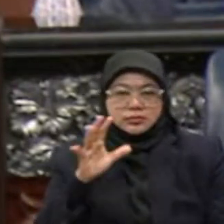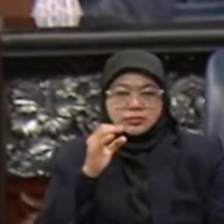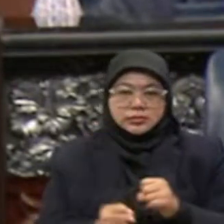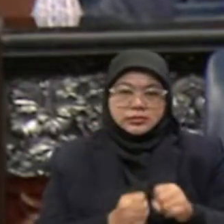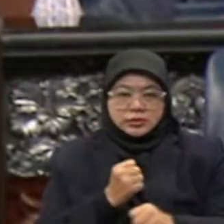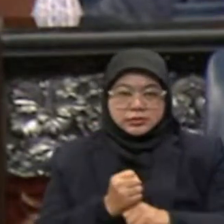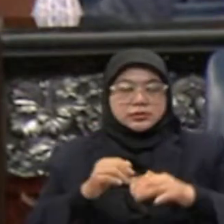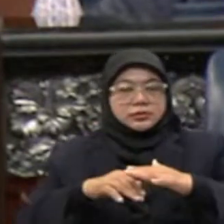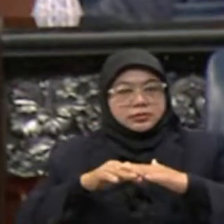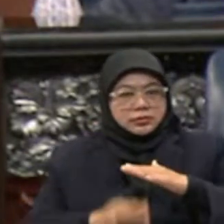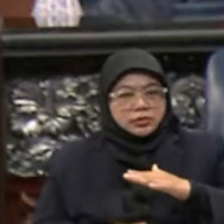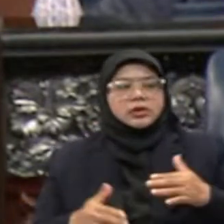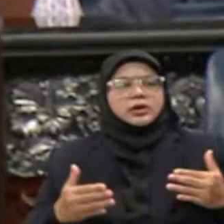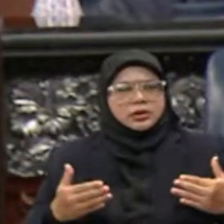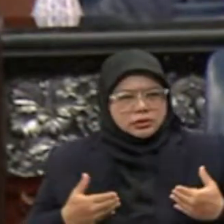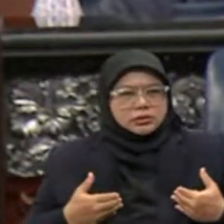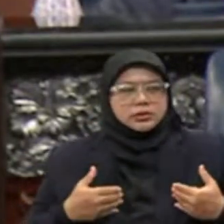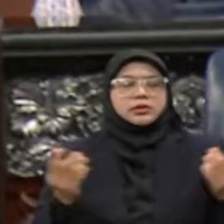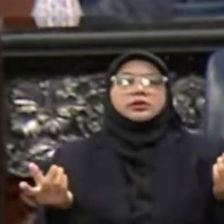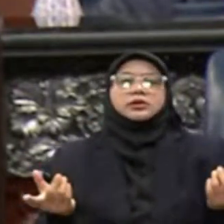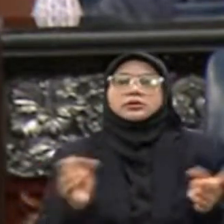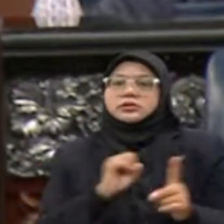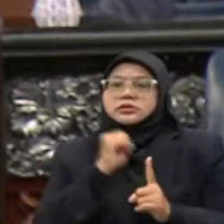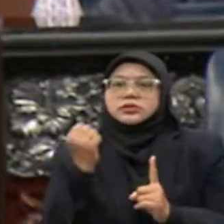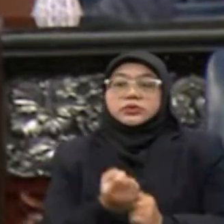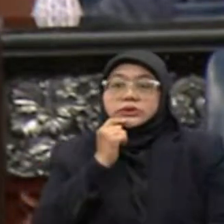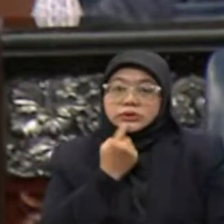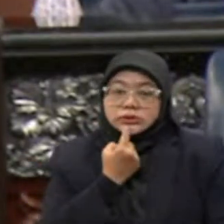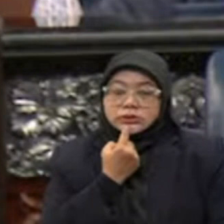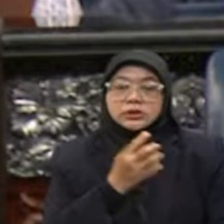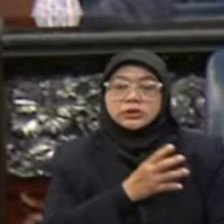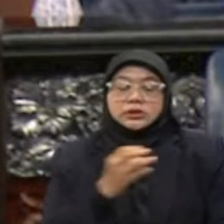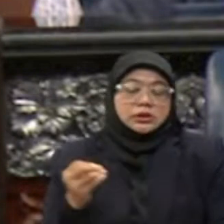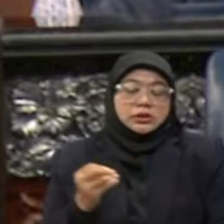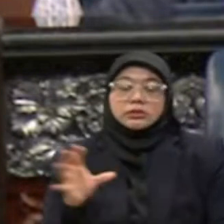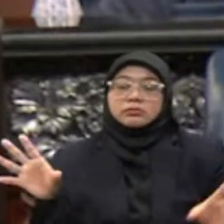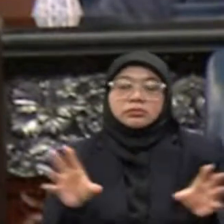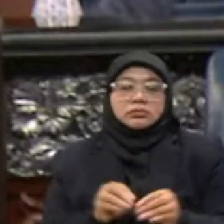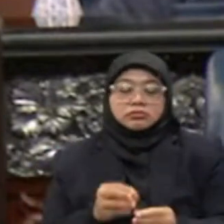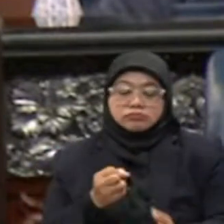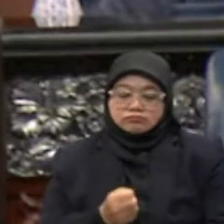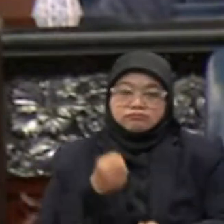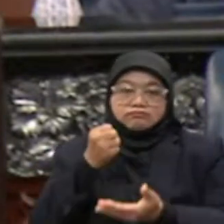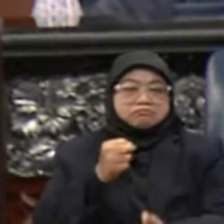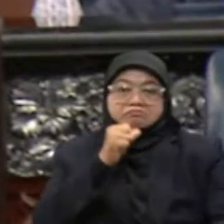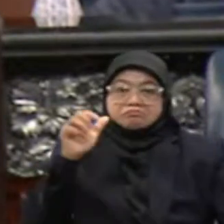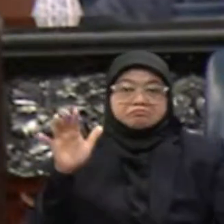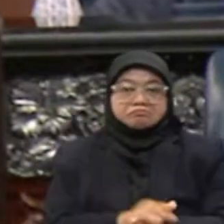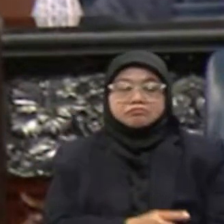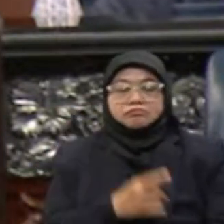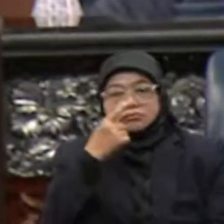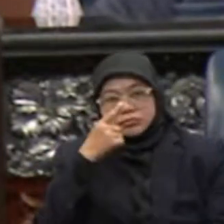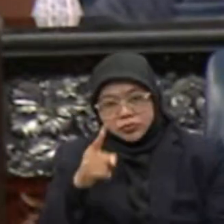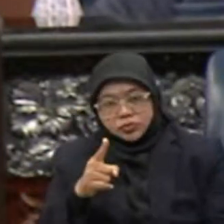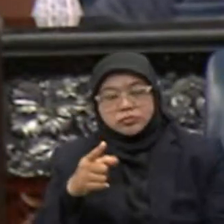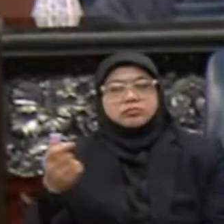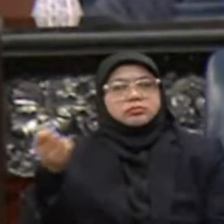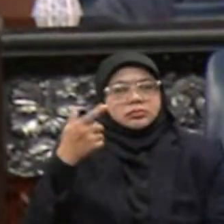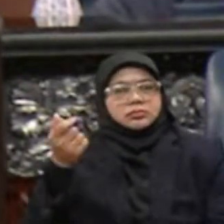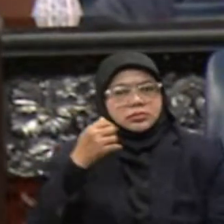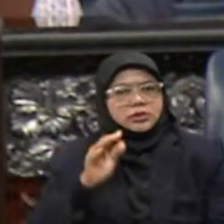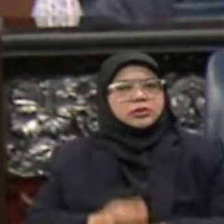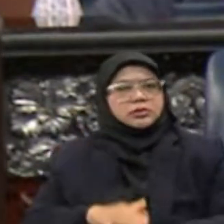tahun dan ke bawah berada dalam situasi yang serius di mana jumlah dana mereka tidak cukup untuk besaran